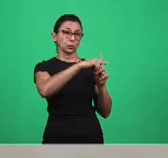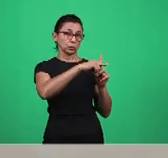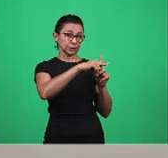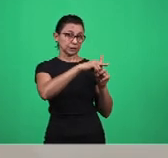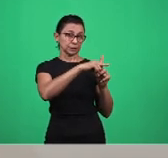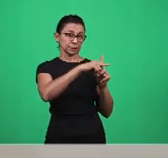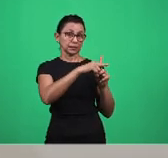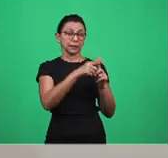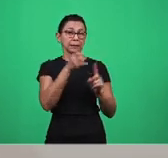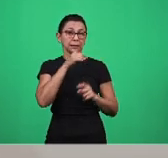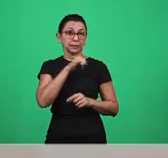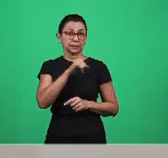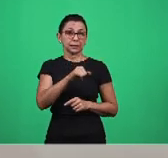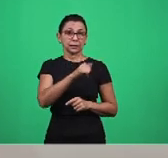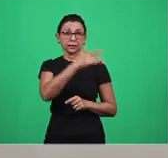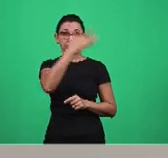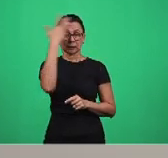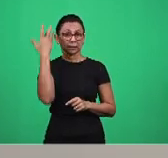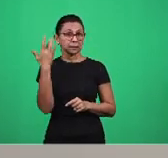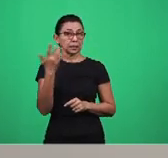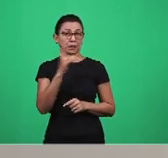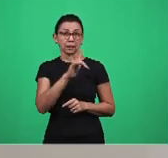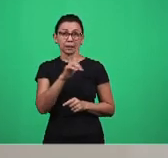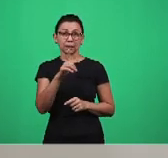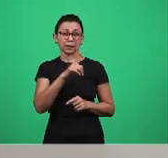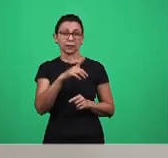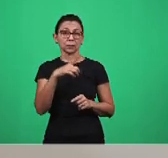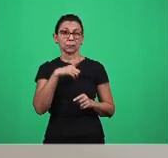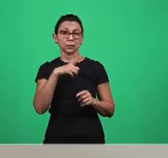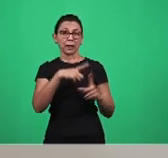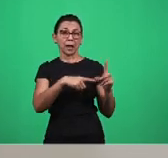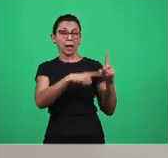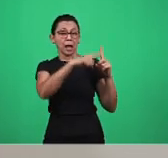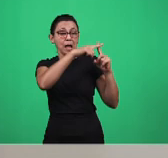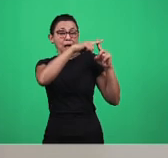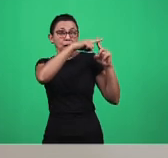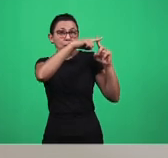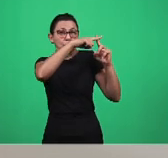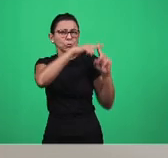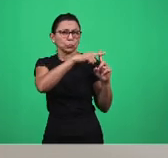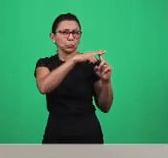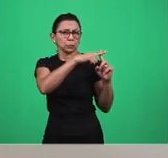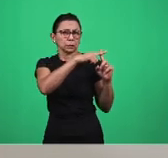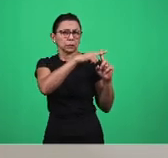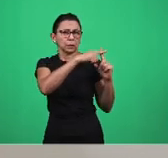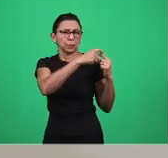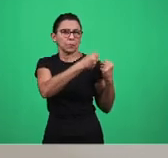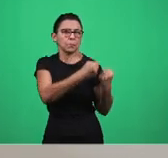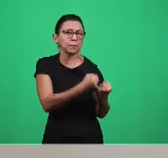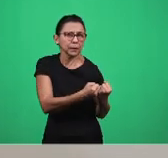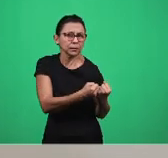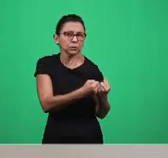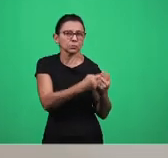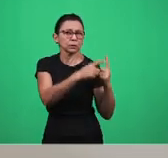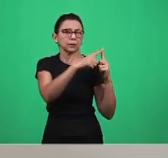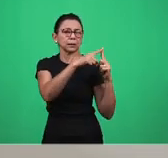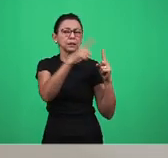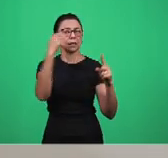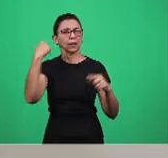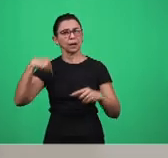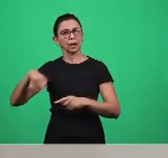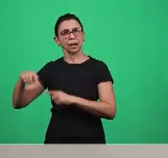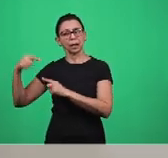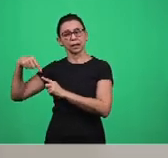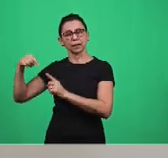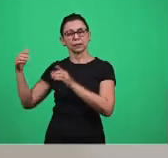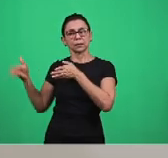disciple. Donc, c'est la poids de l'eau de la vie, le poids de l'eau de la vie. La couche qu'elle a, c'est l'homme, c'est la boue. Et ce qui est à l'intérieur de